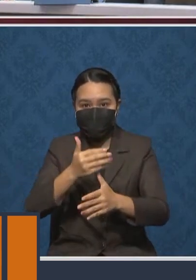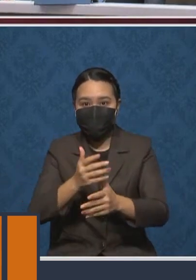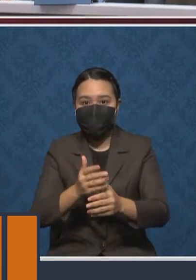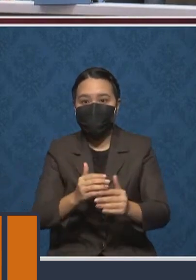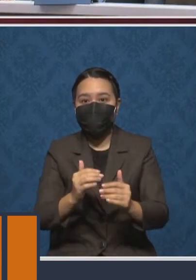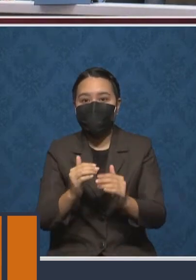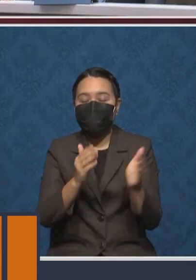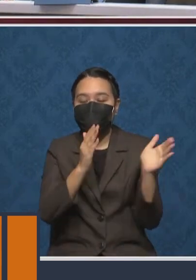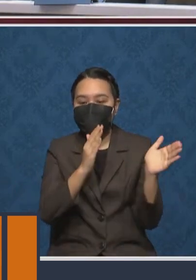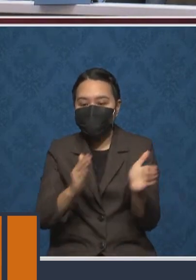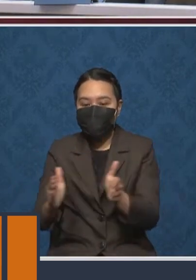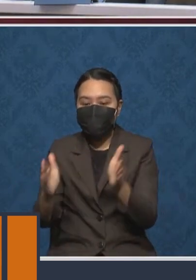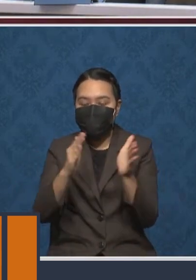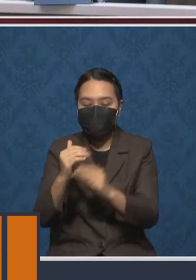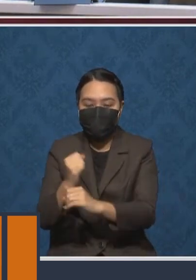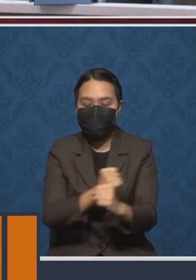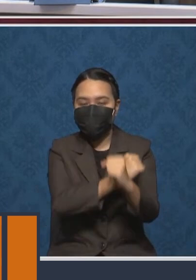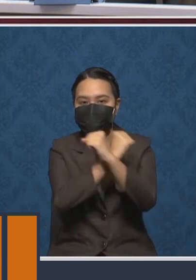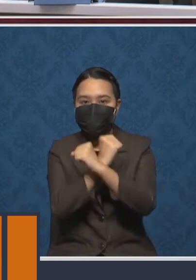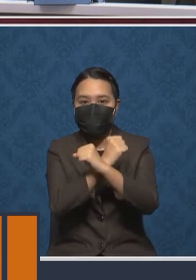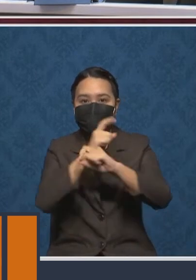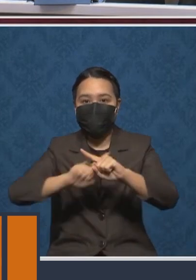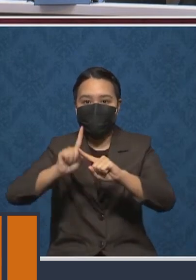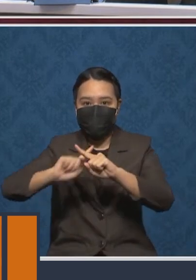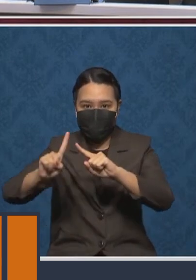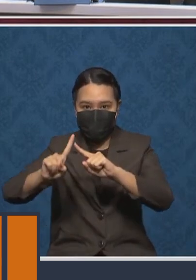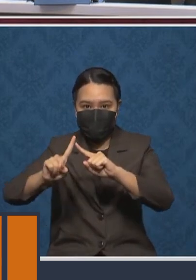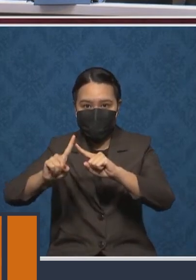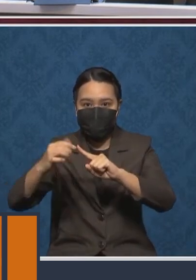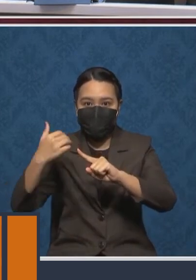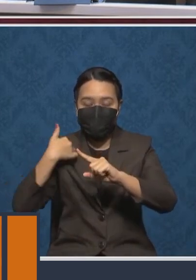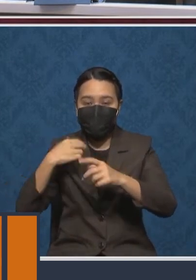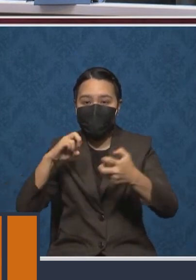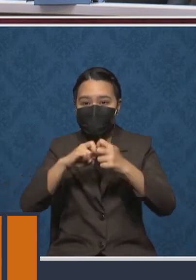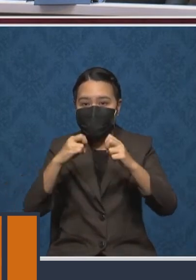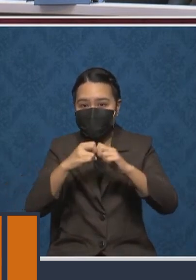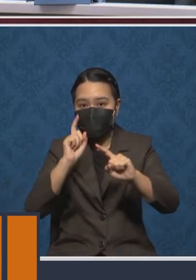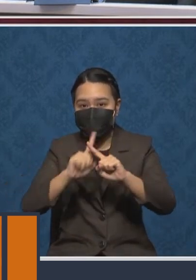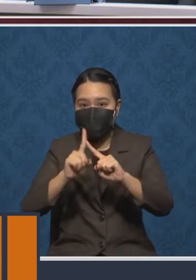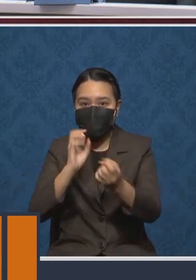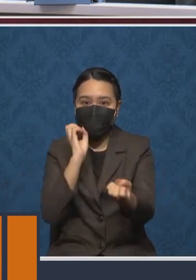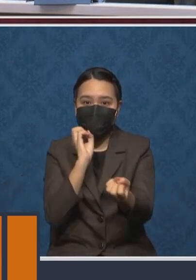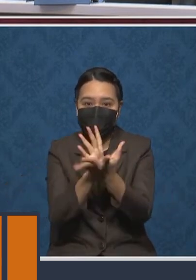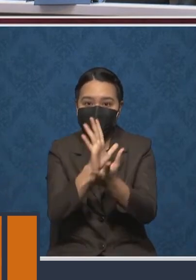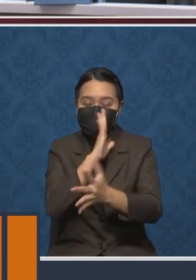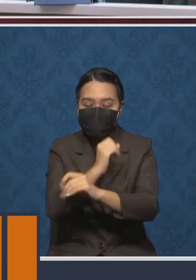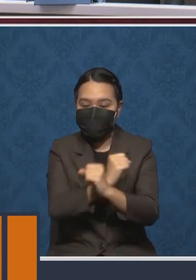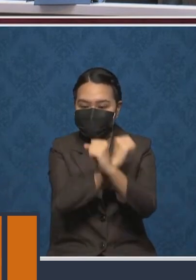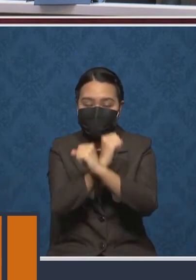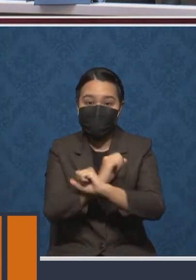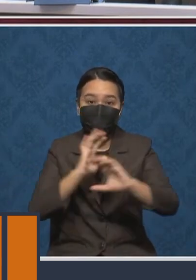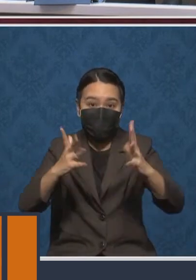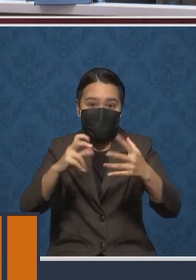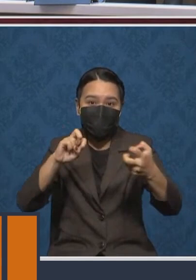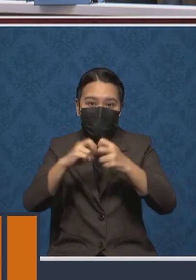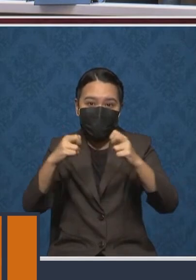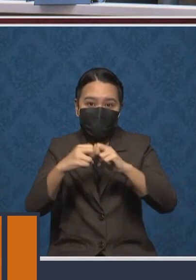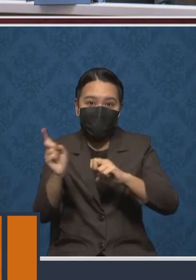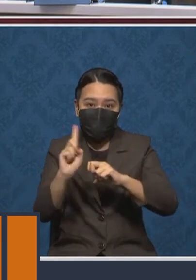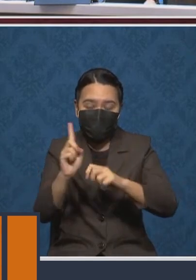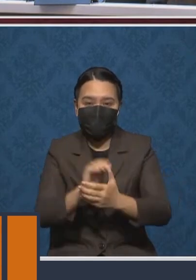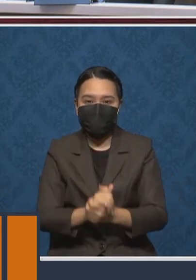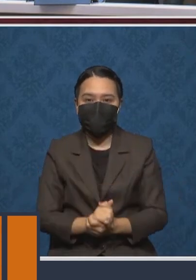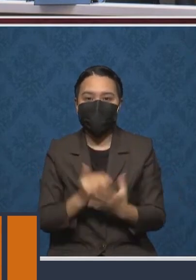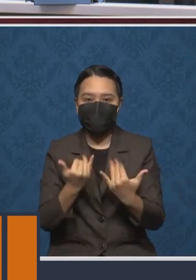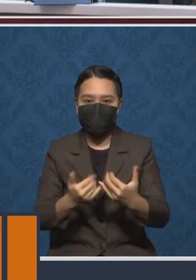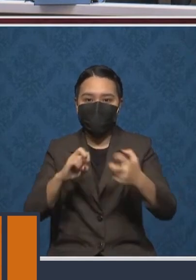องที่จะได้รับครับ5คือปัญหาที่จะเกิดขึ้นจากการคุ้มครองที่บกพร่องนะครับของรัฐตอนสุดท้าย